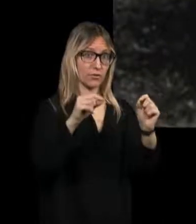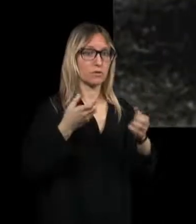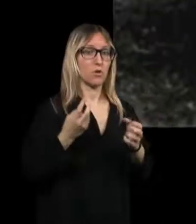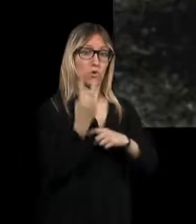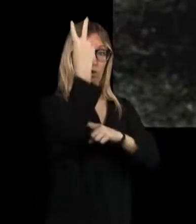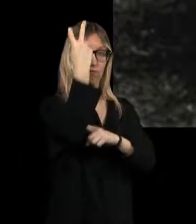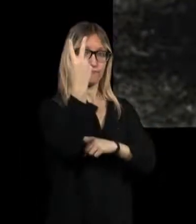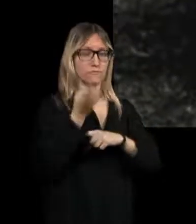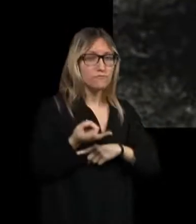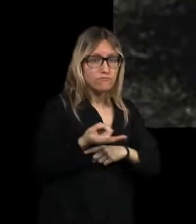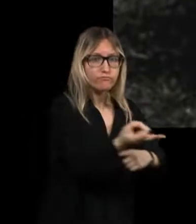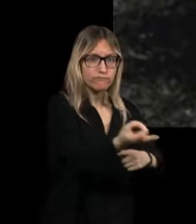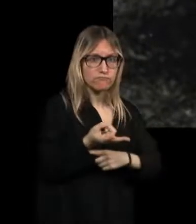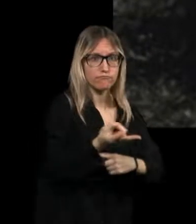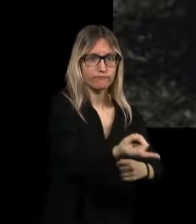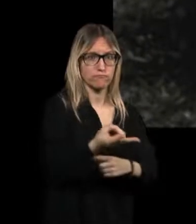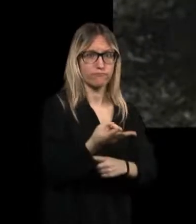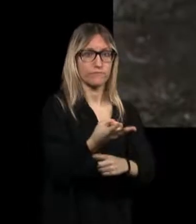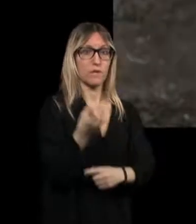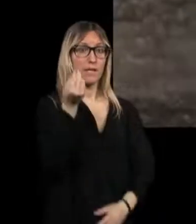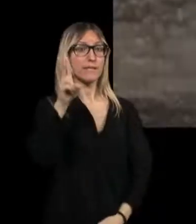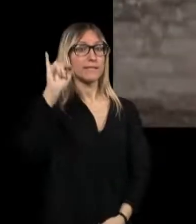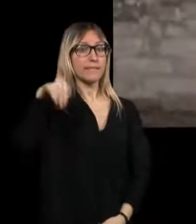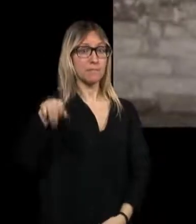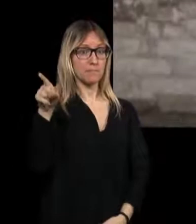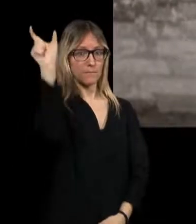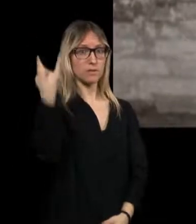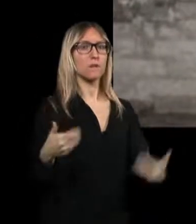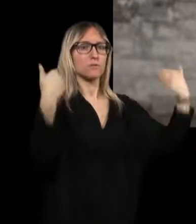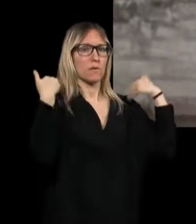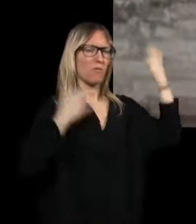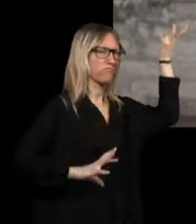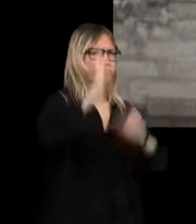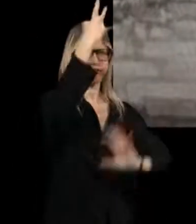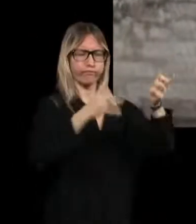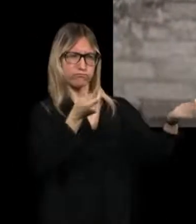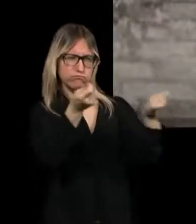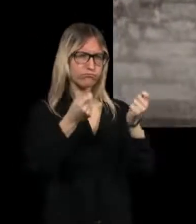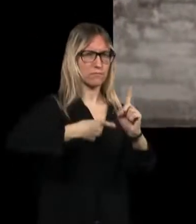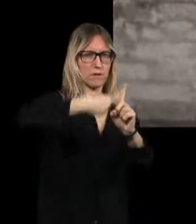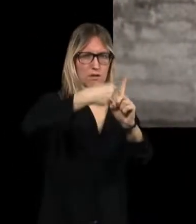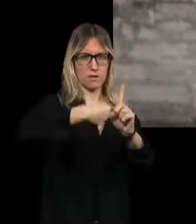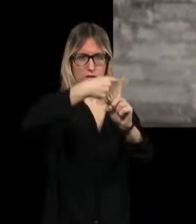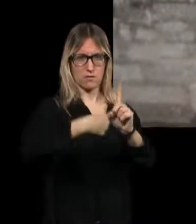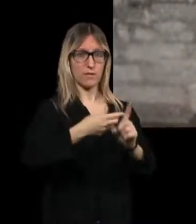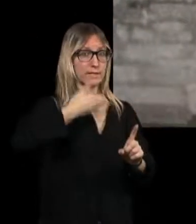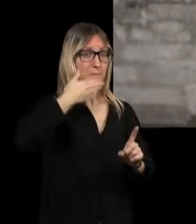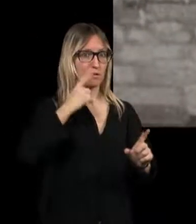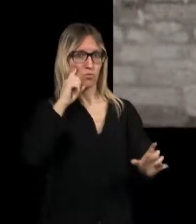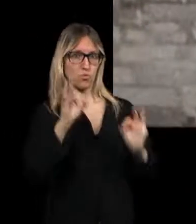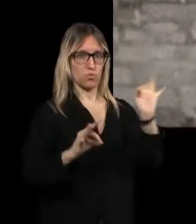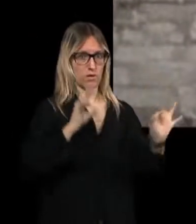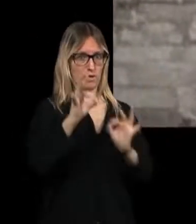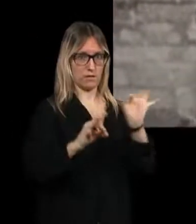d'una forca llarga. En Quim és qui evita les flames grosses i gradua amb cura la temperatura per treure al principi de la